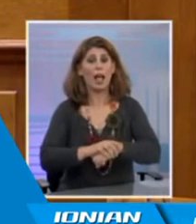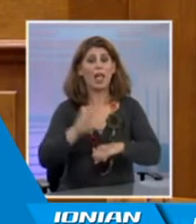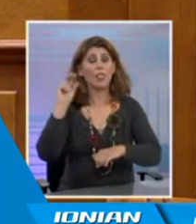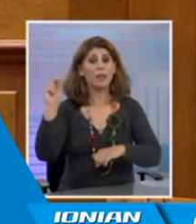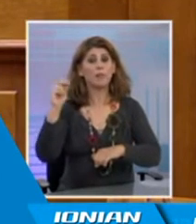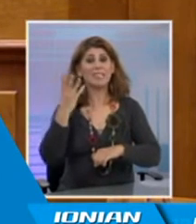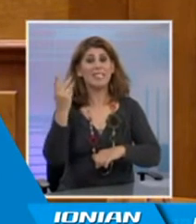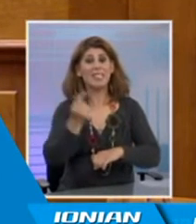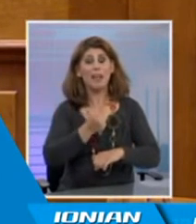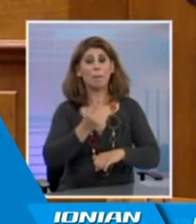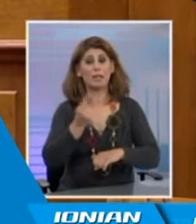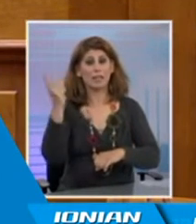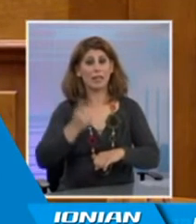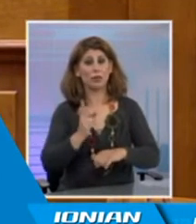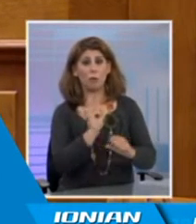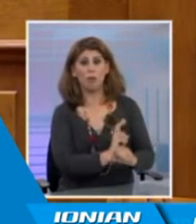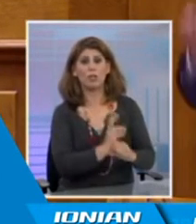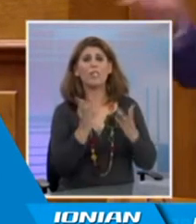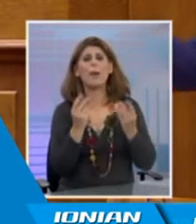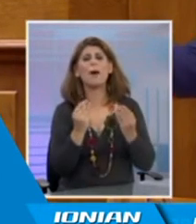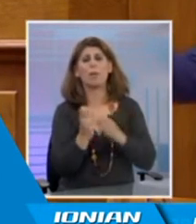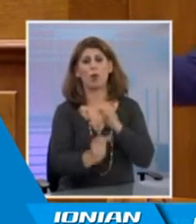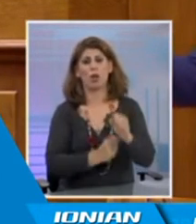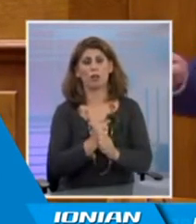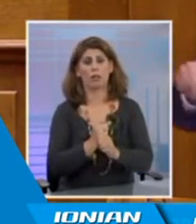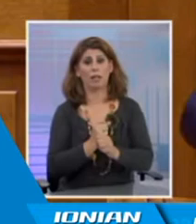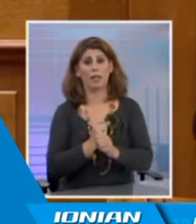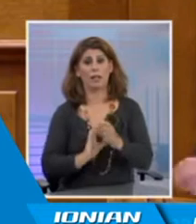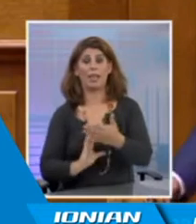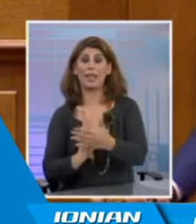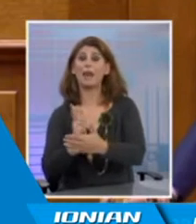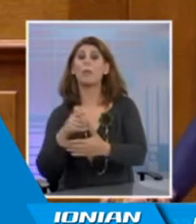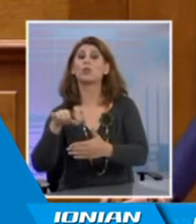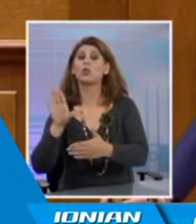για 4,5% πλεονάσματα για πάρα πολλά χρόνια και αντί για ανάπτυξη,